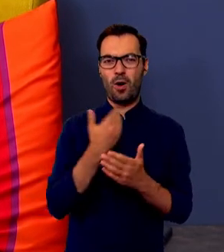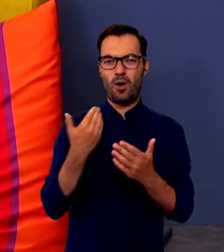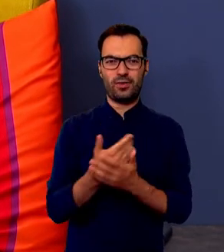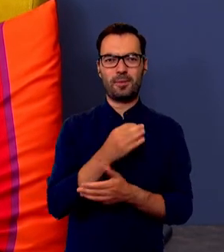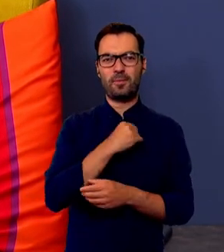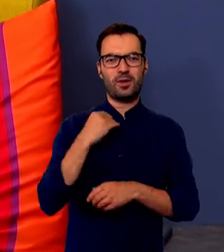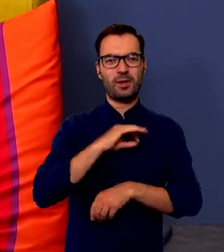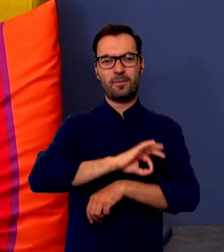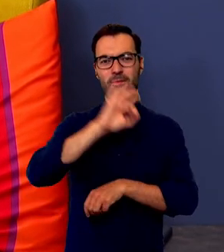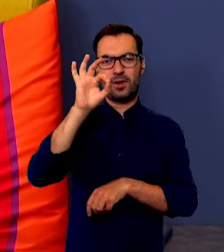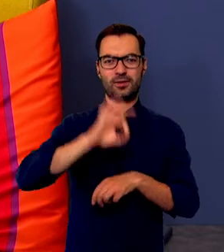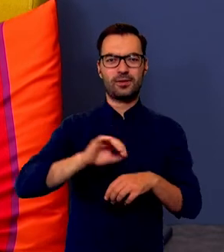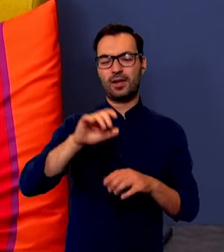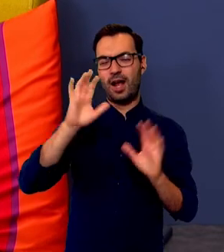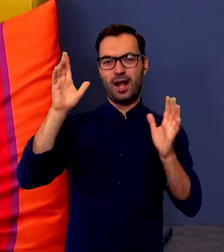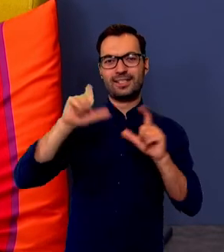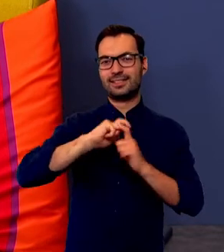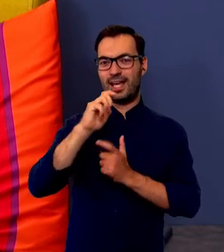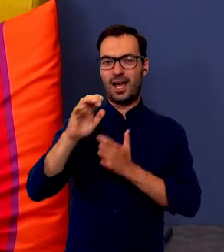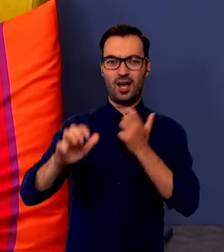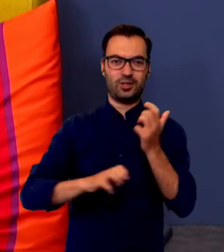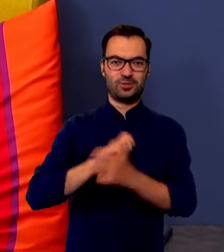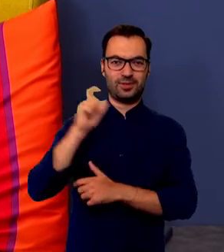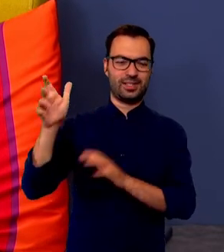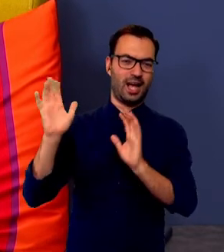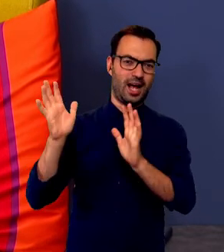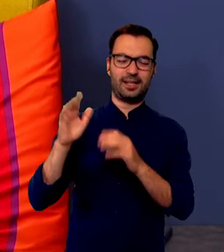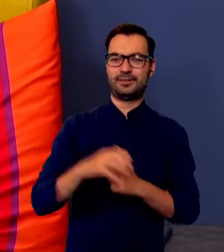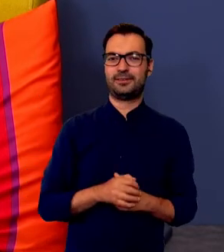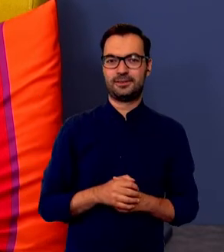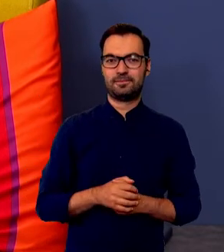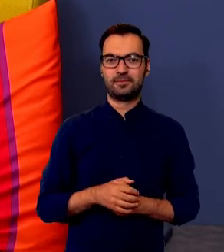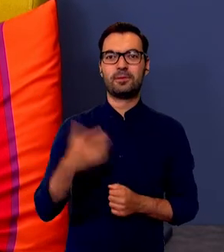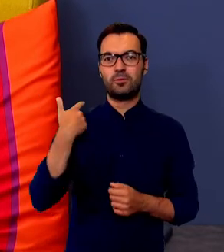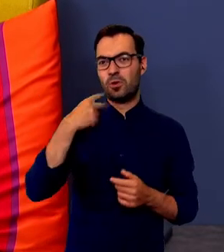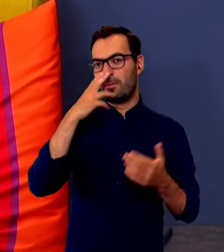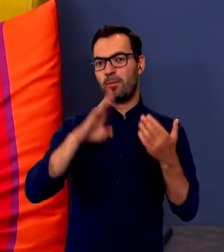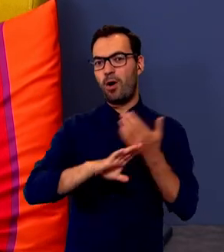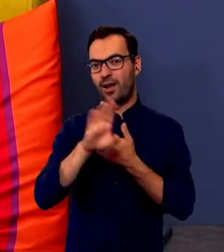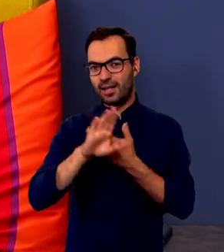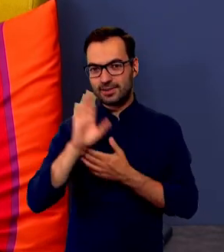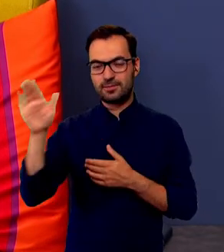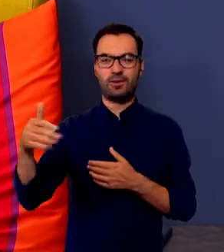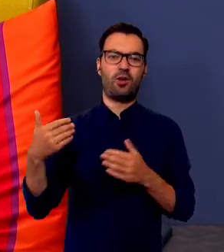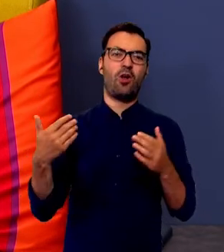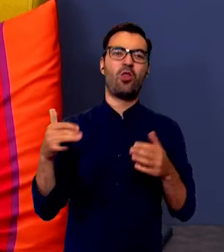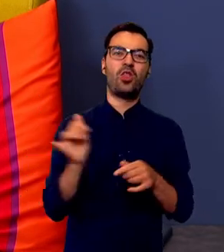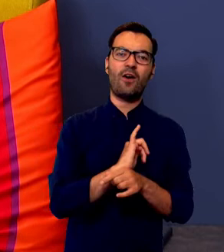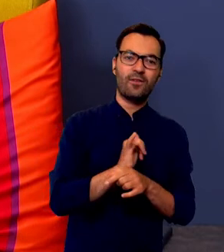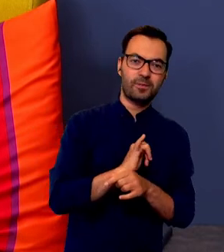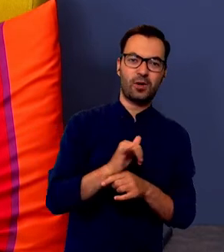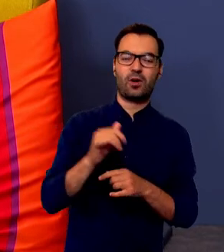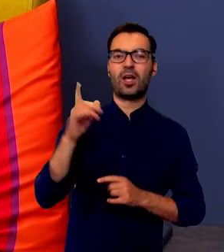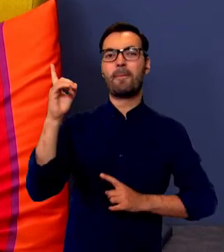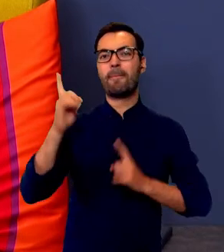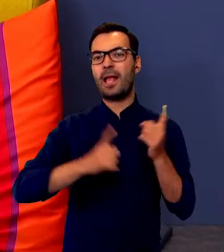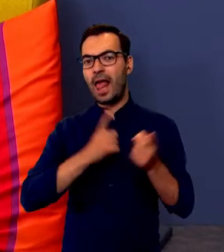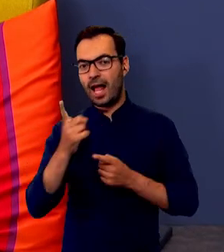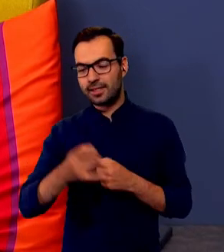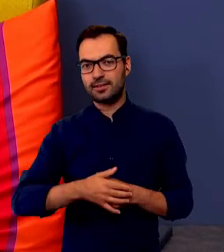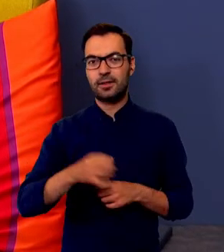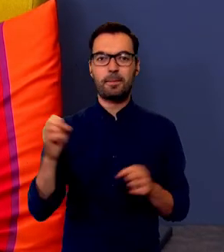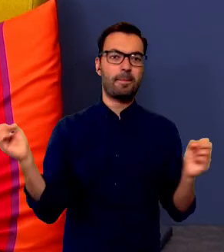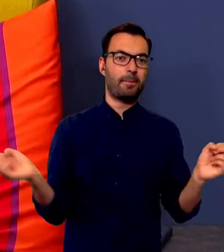polskich projektantek, uwielbianą na świecie, bo na swoim koncie ma pokazy i w Nowym Jorku, i w Mediolanie, i w Paryżu, i